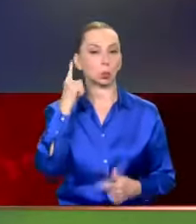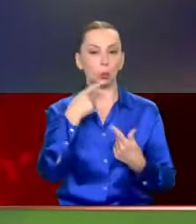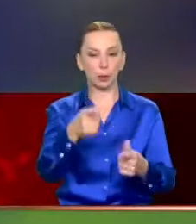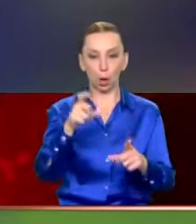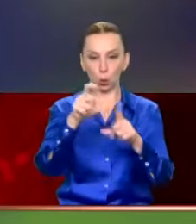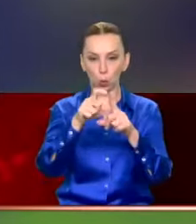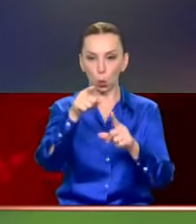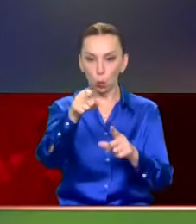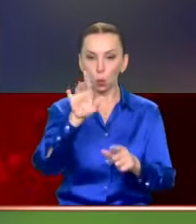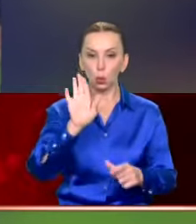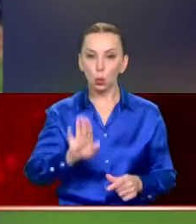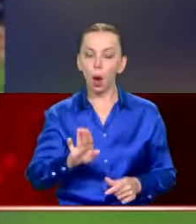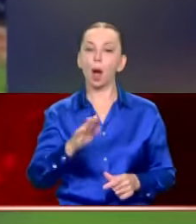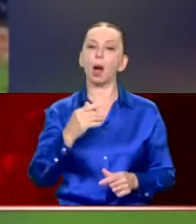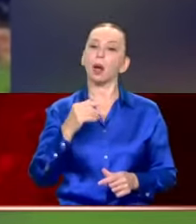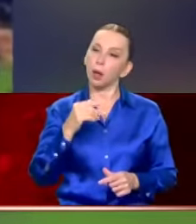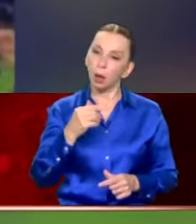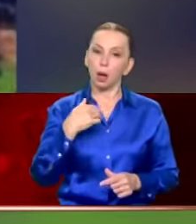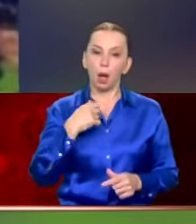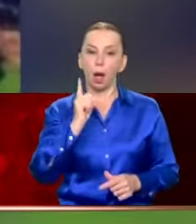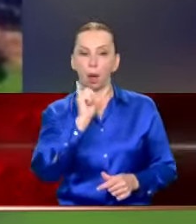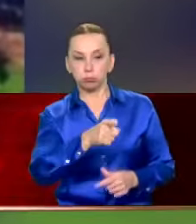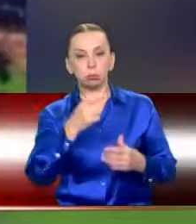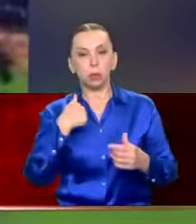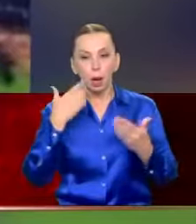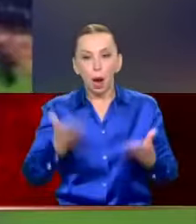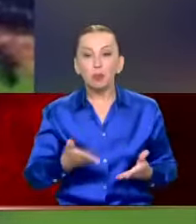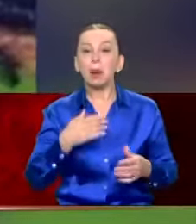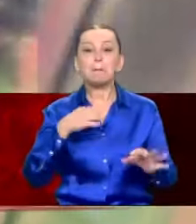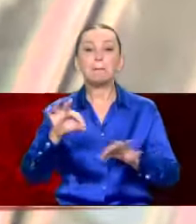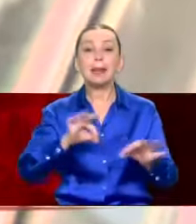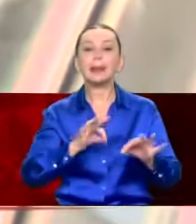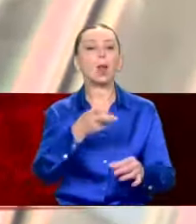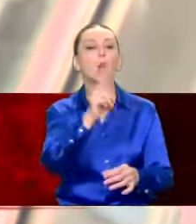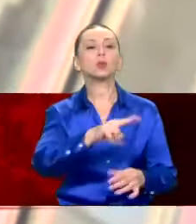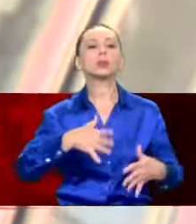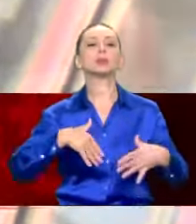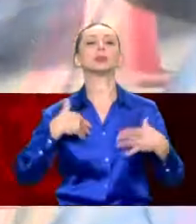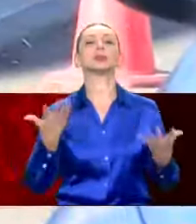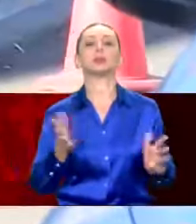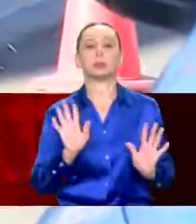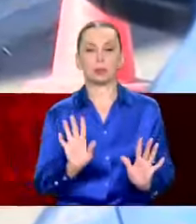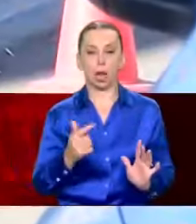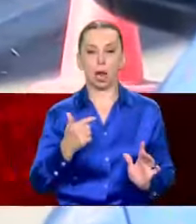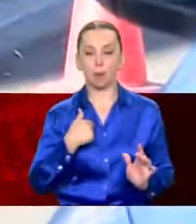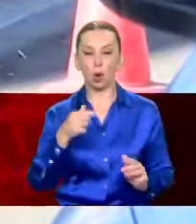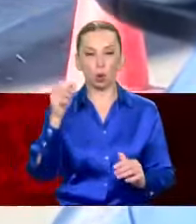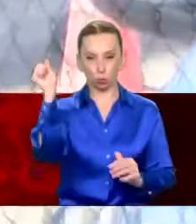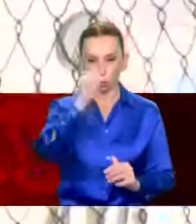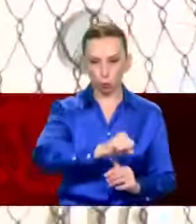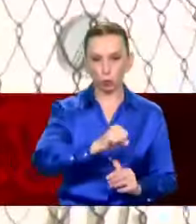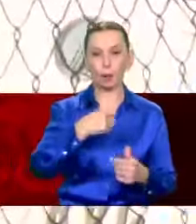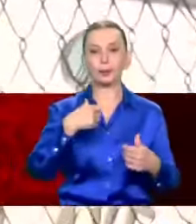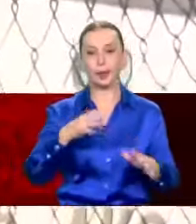Doğukan Çep ise tetikçiyi azmettirdiğini kabul ederek planının öldürmek olmadığını iddia etti. Eğer suikast düzenlettirecek olsaydı motorla